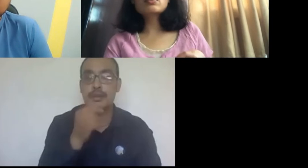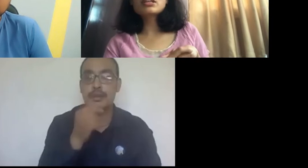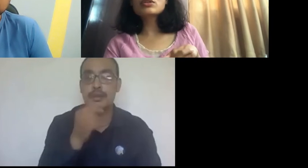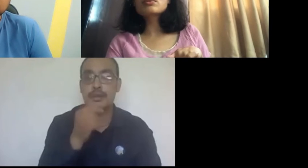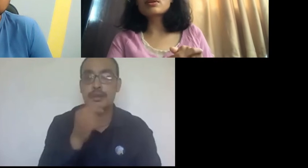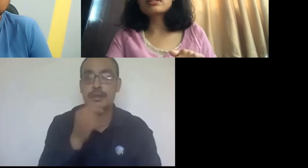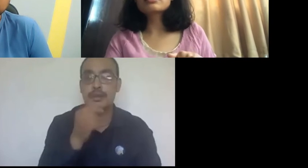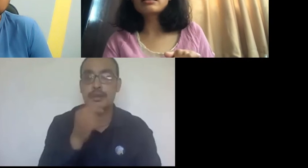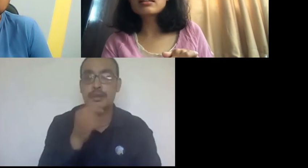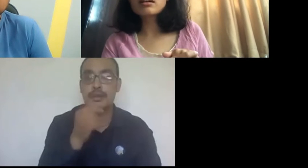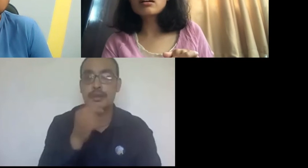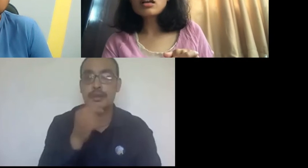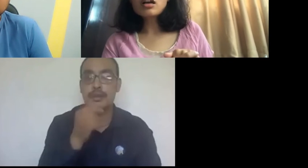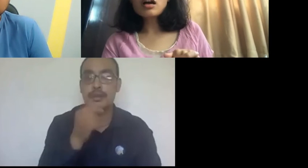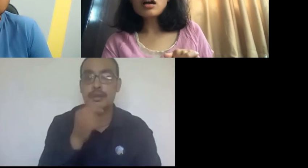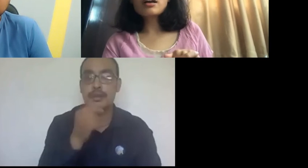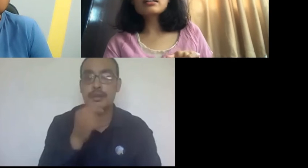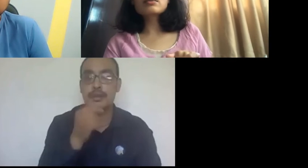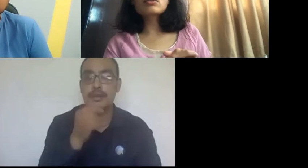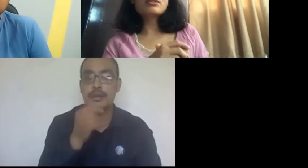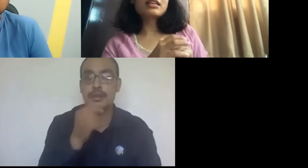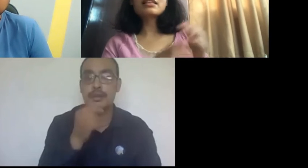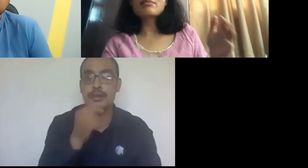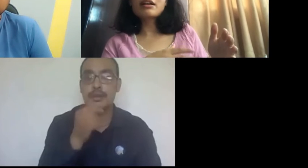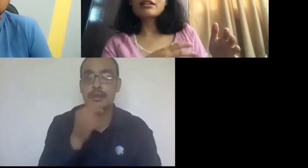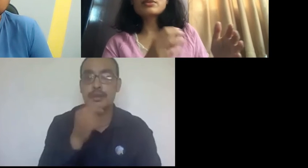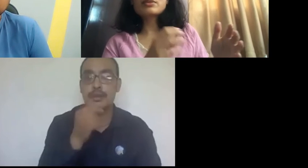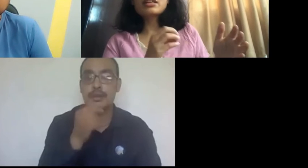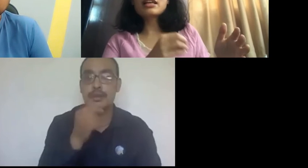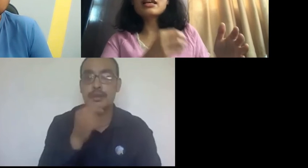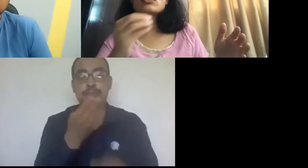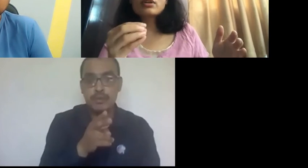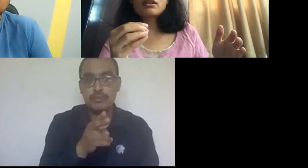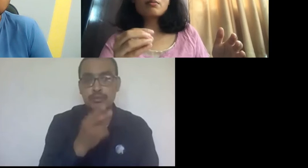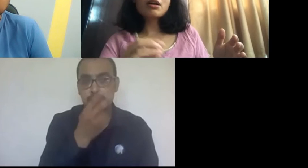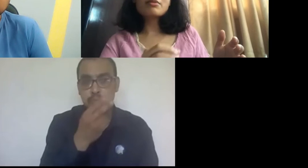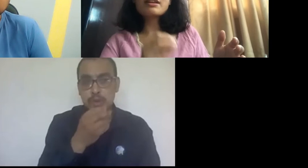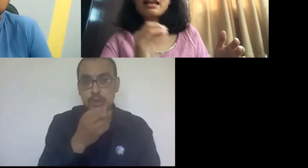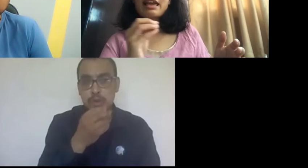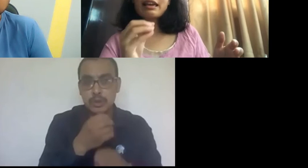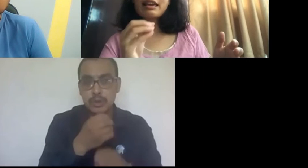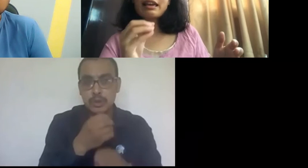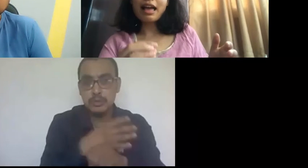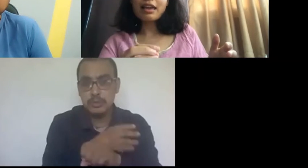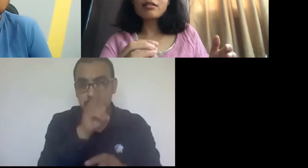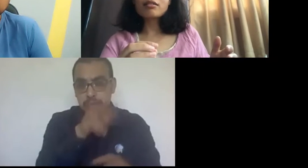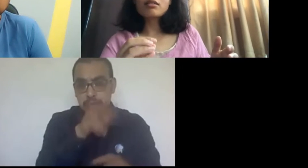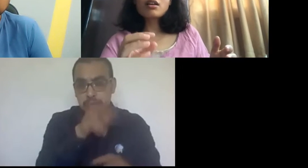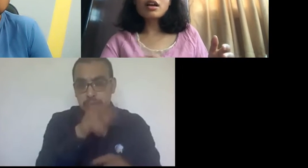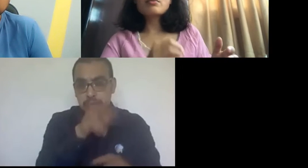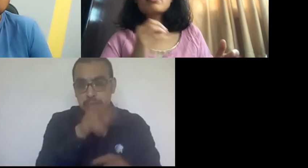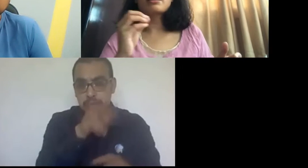त्यस्तो पनि इस्युजहरू चाहिँ देखिन्छ. अनि त्यसपछि अब त्यसैमा होइन अब त्यसलाई नै जोड्ने क्रममा अब लाइक